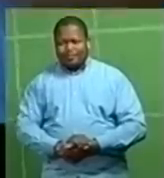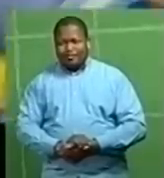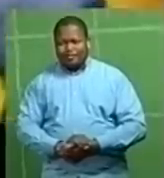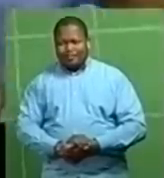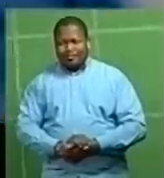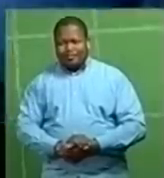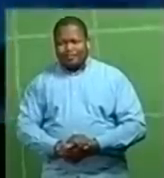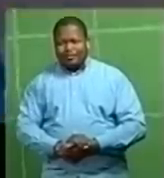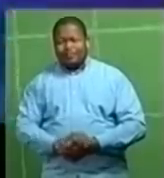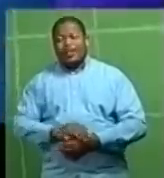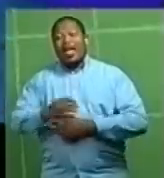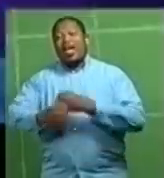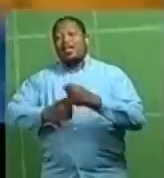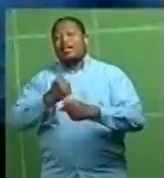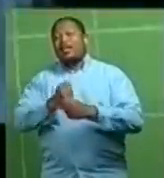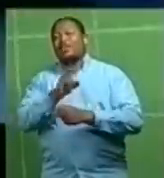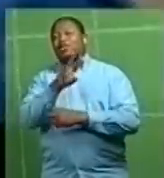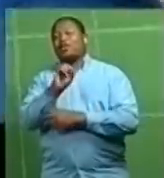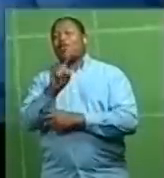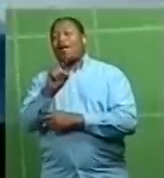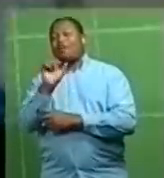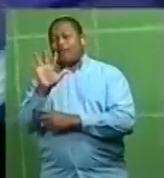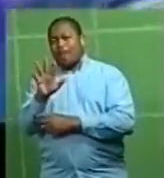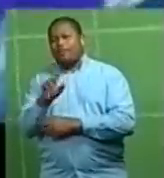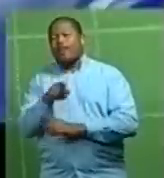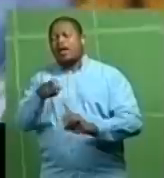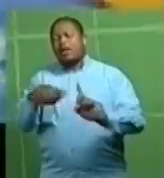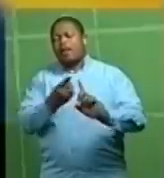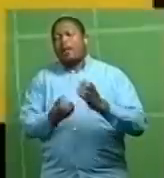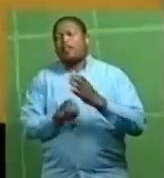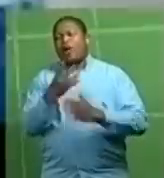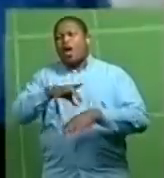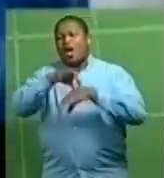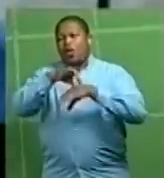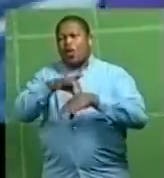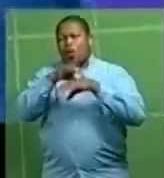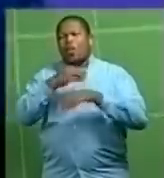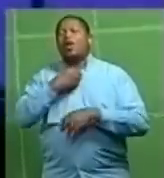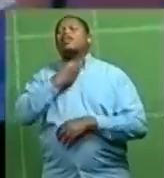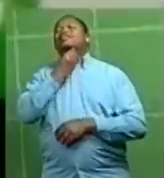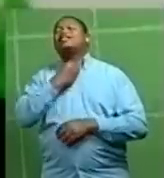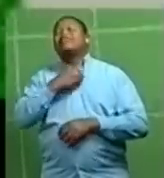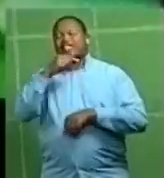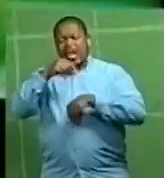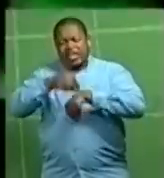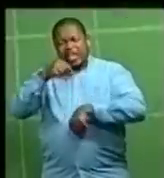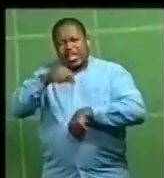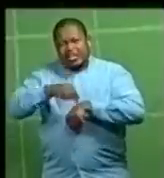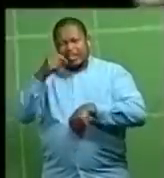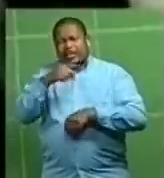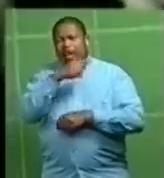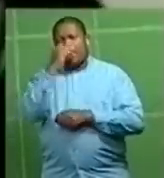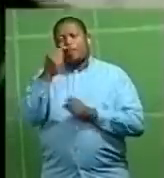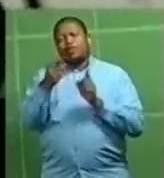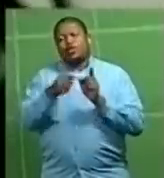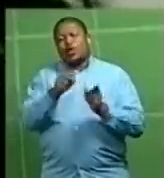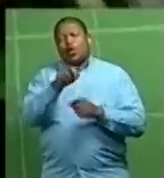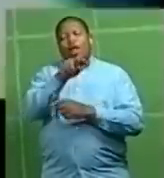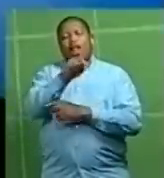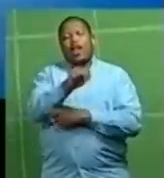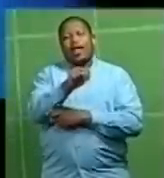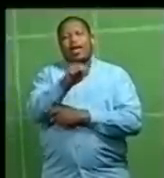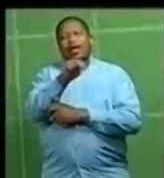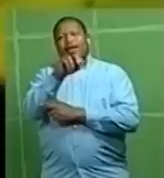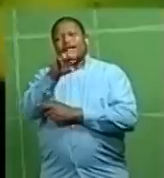2013 kuthi ngeminyaka wonga 2015 Mandoza watholakala namdlavuza wemphimbo kanye nensamo Lobito ngekuthi i-nasopharyngeal